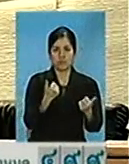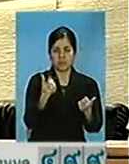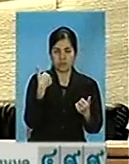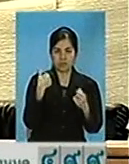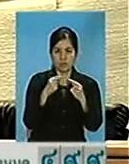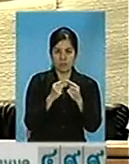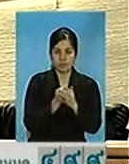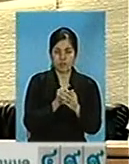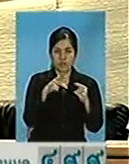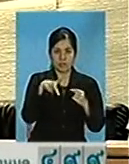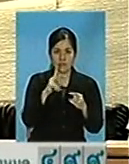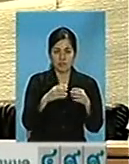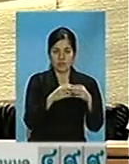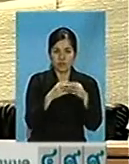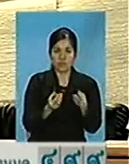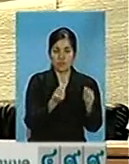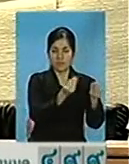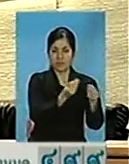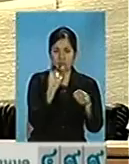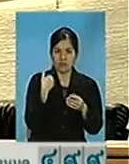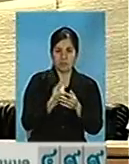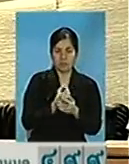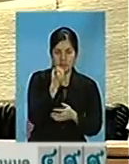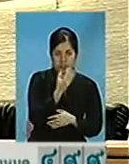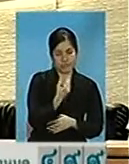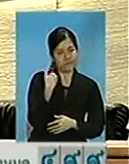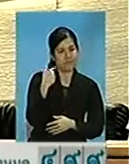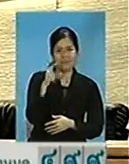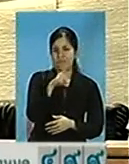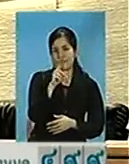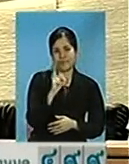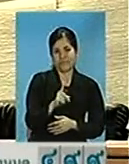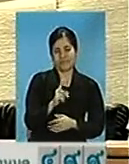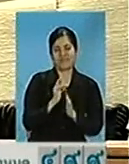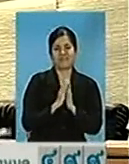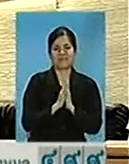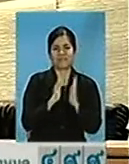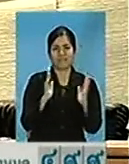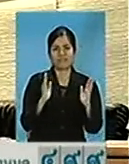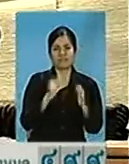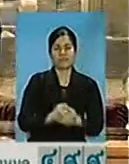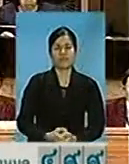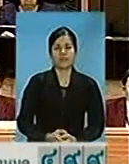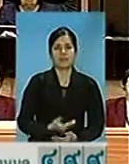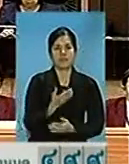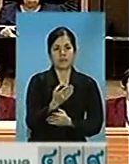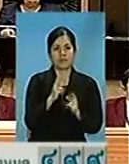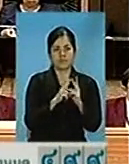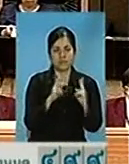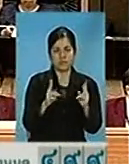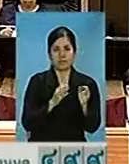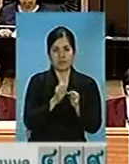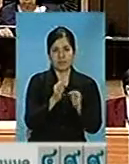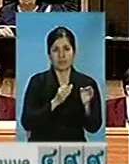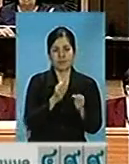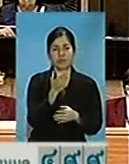น์ให้กับคนกลุ่มอื่นมากกว่าพี่น้องเกษตรกรชาวสวนยางขอขอบคุณครับ มีการจะตอบไหมครับเชิญ